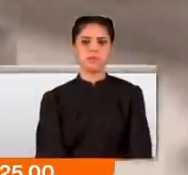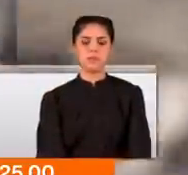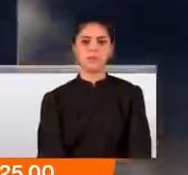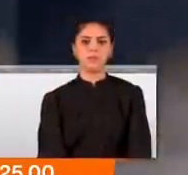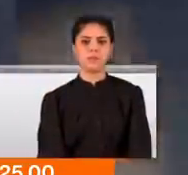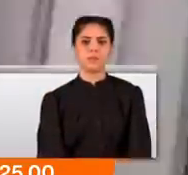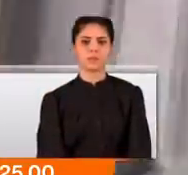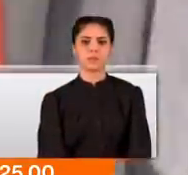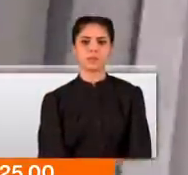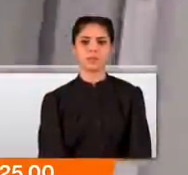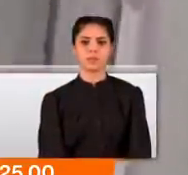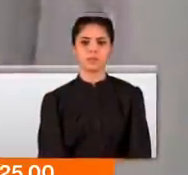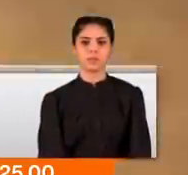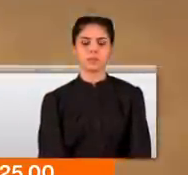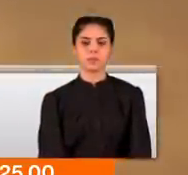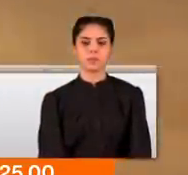Araçta hasta var.